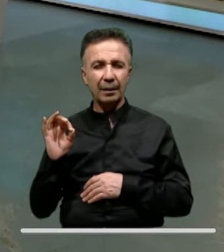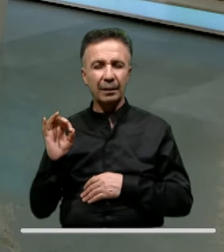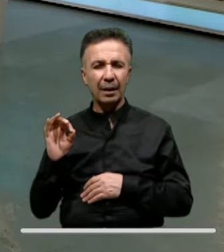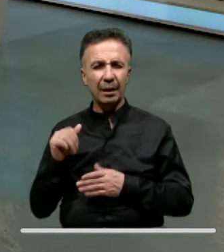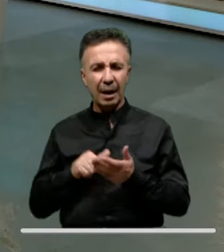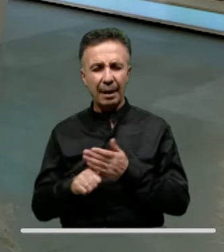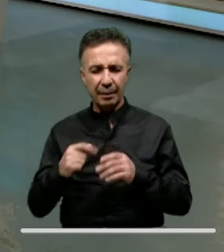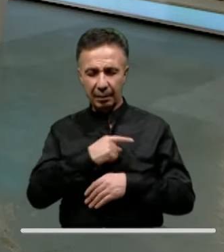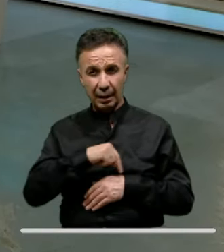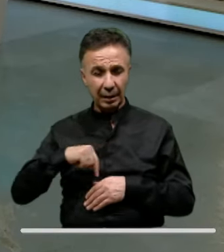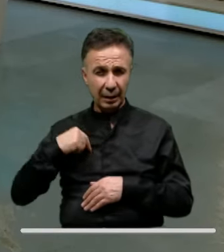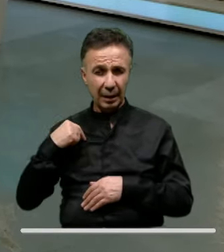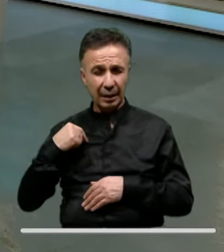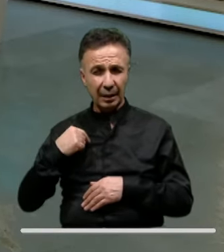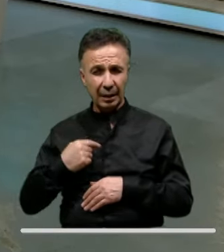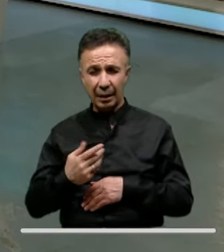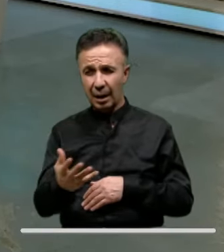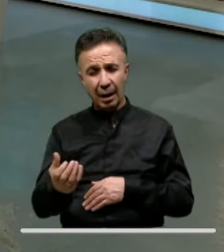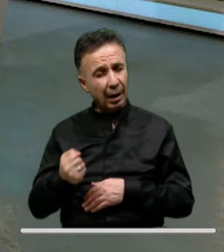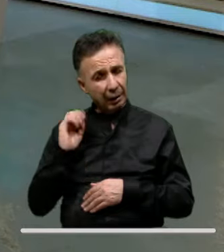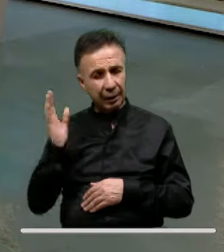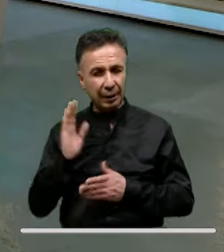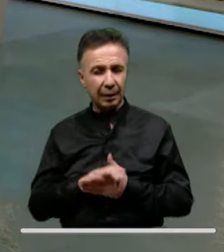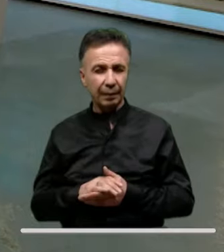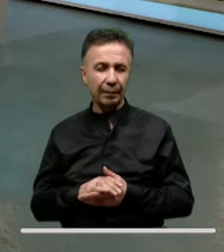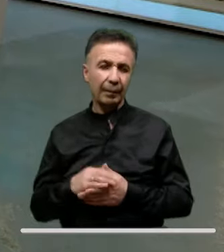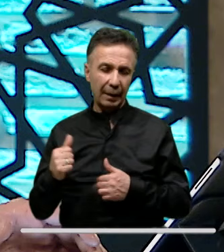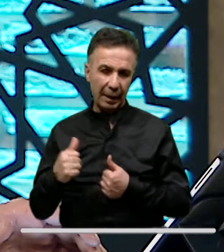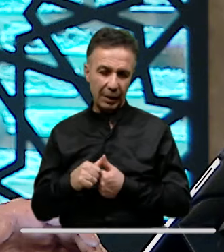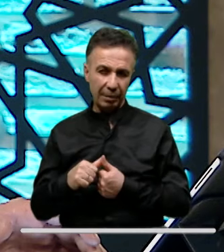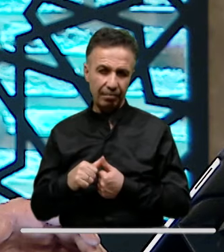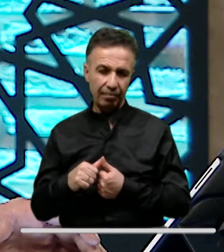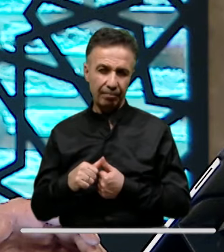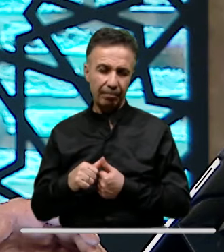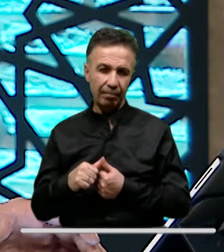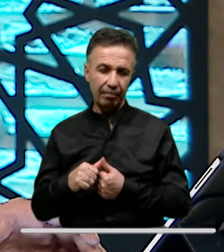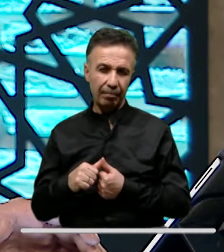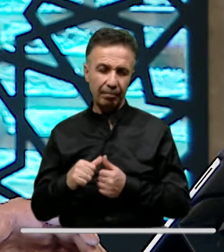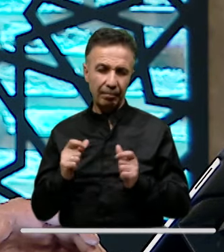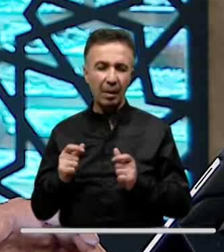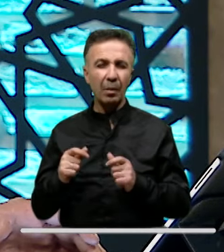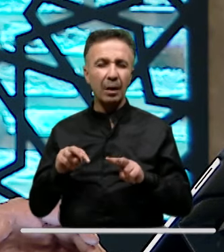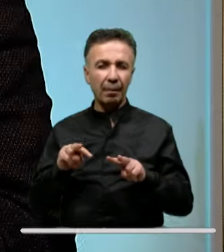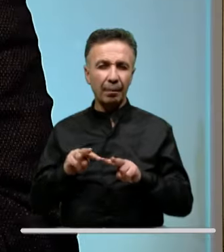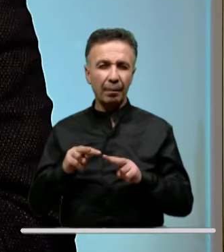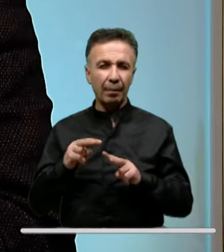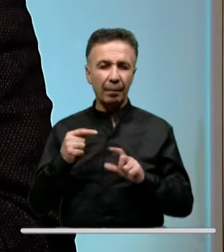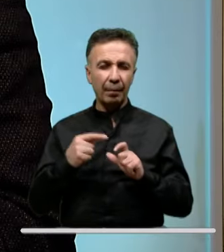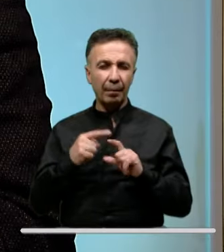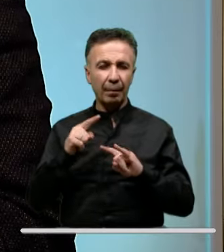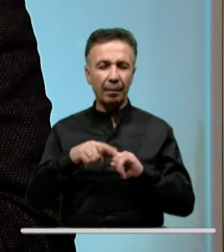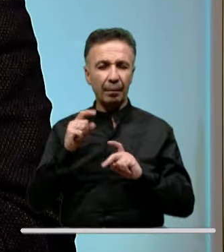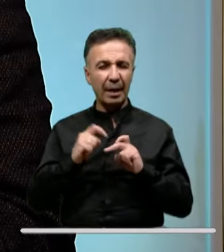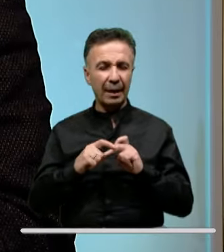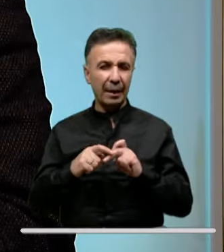götürdü diyor. Ben şimdi yine de bu durumda olsak bile mehir verecek mi? Yani beyefendiye şunu soramadık ama